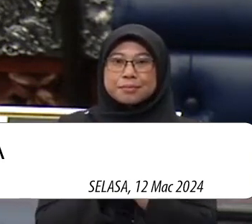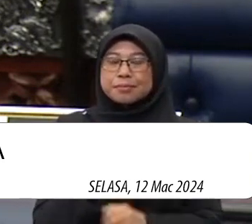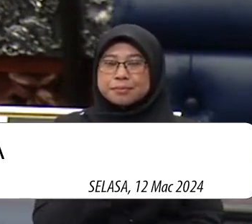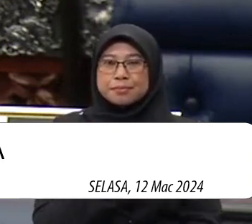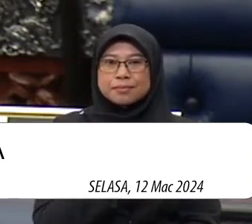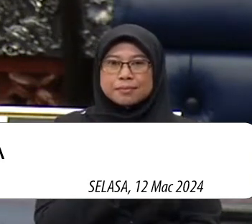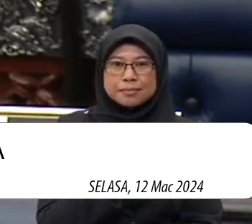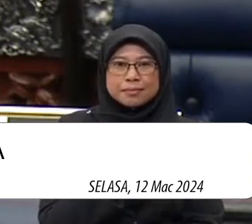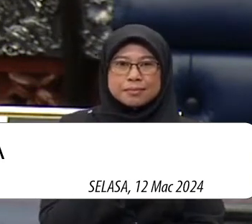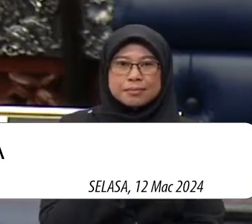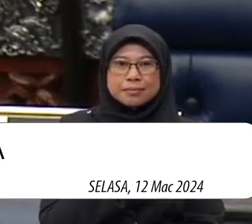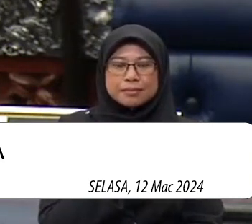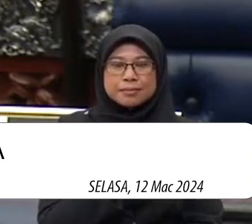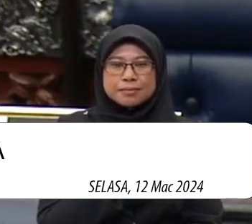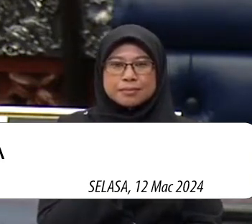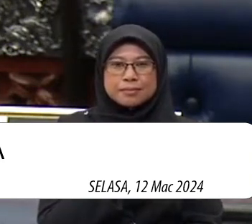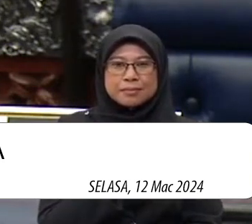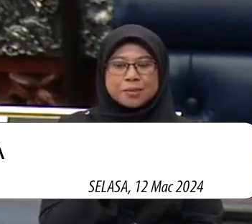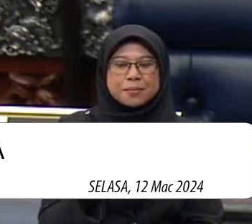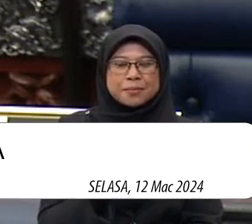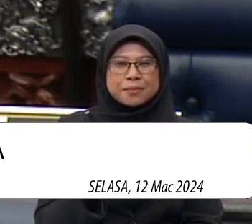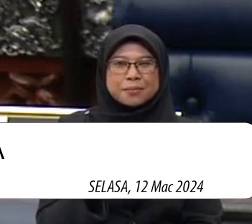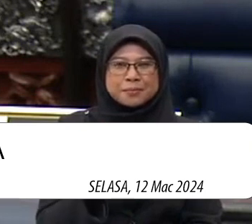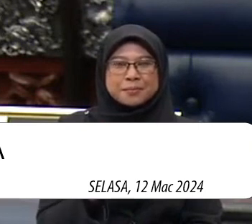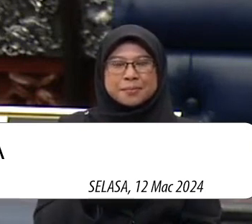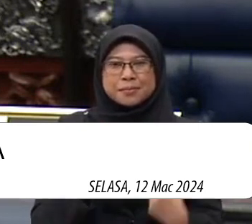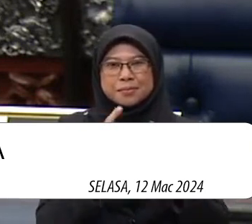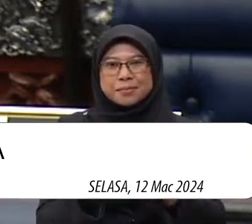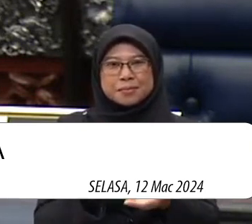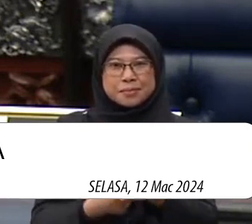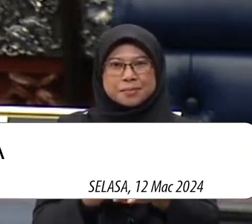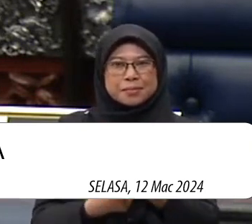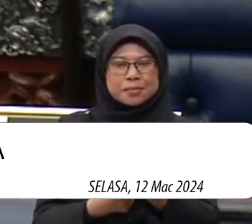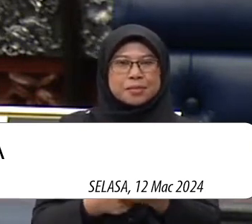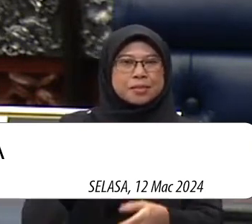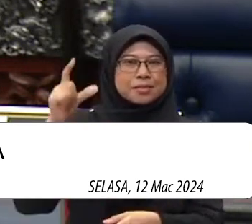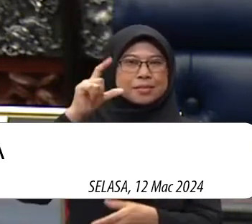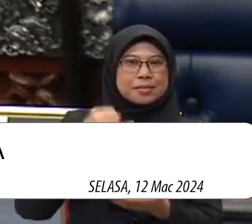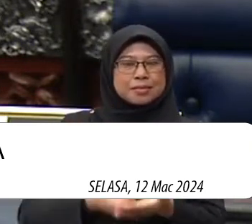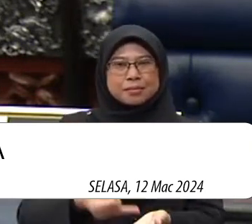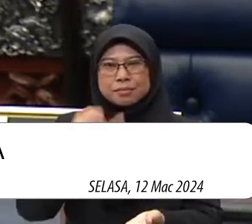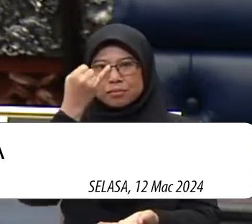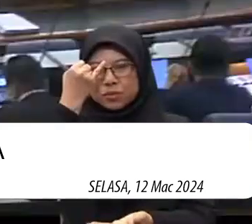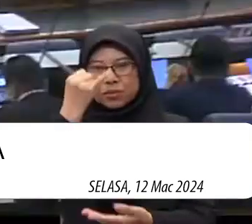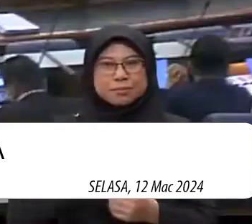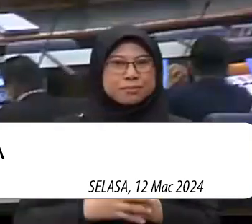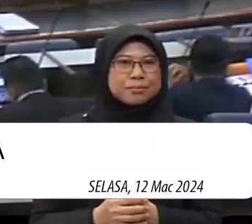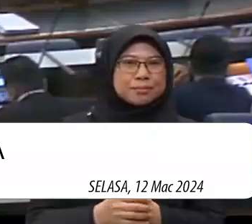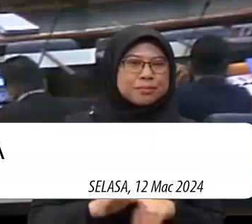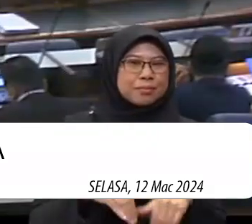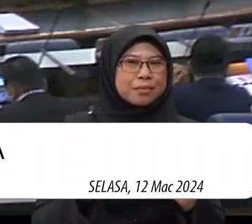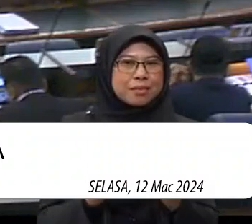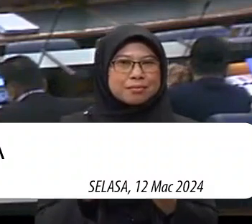dan inder mahkota yang selama ini bicarakan soal Islamisasi ilmu dari segi